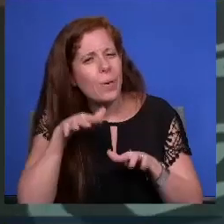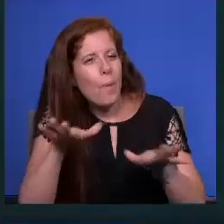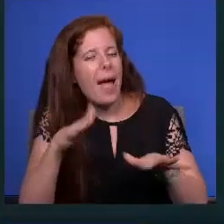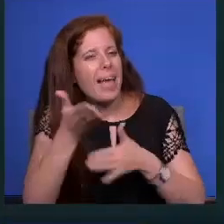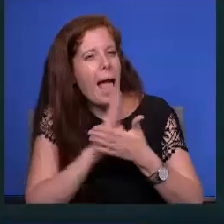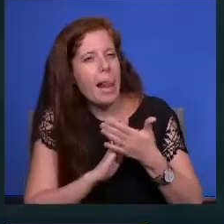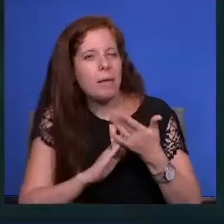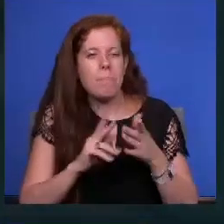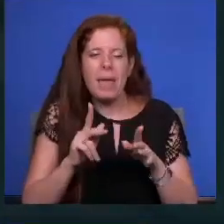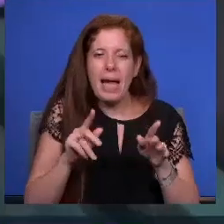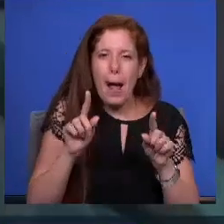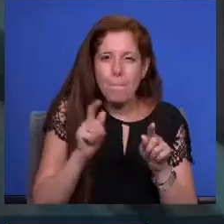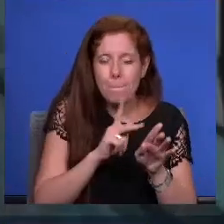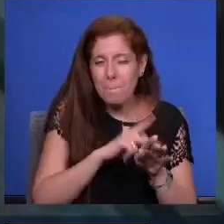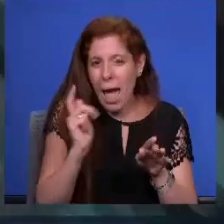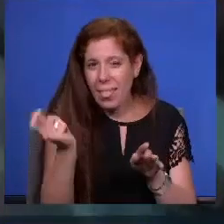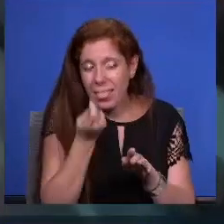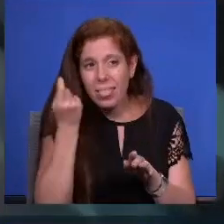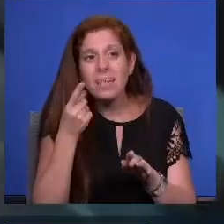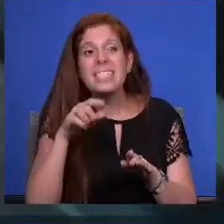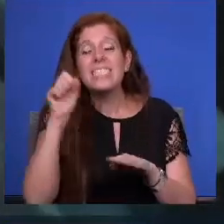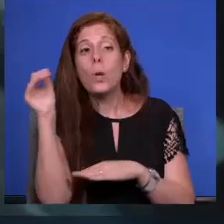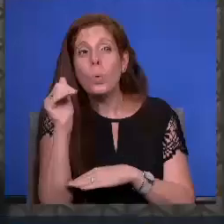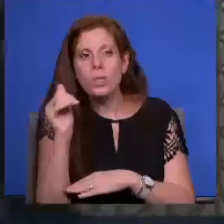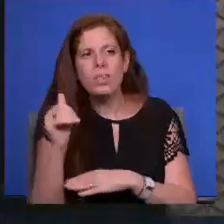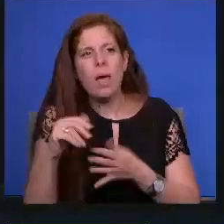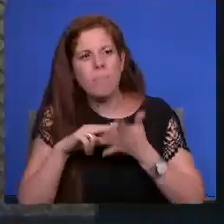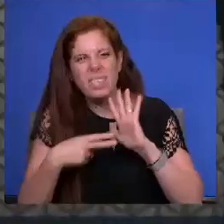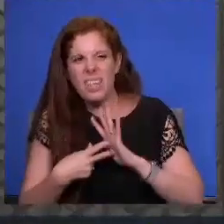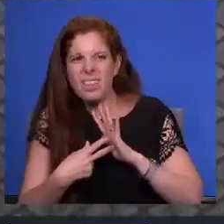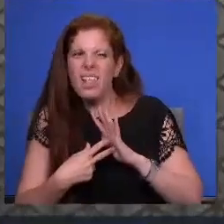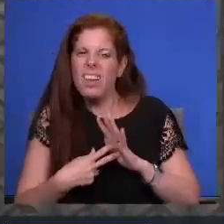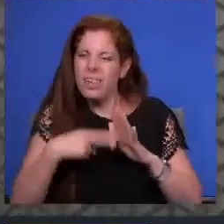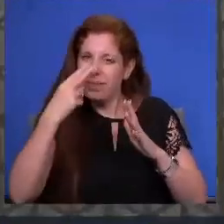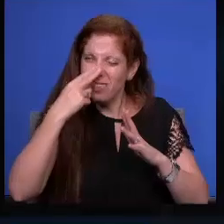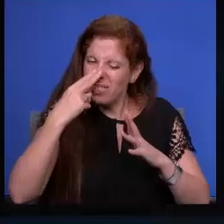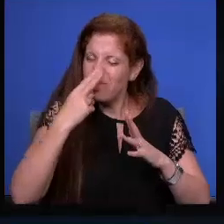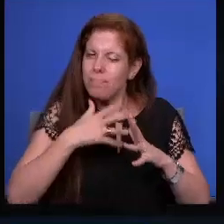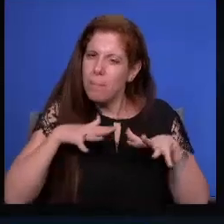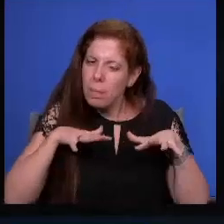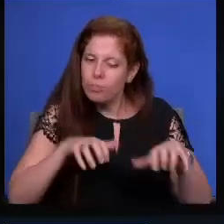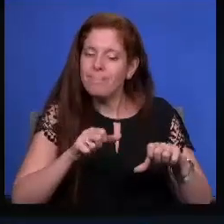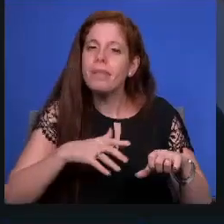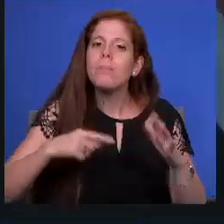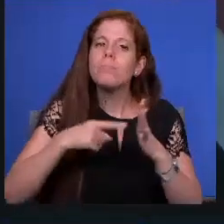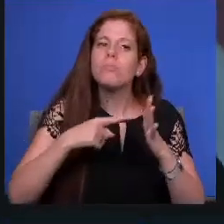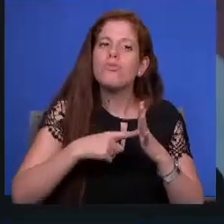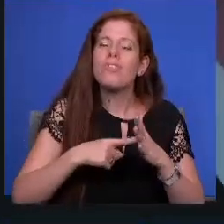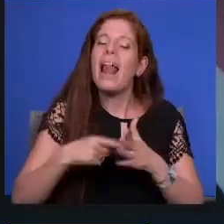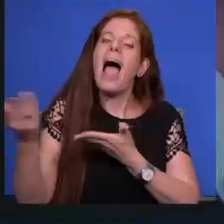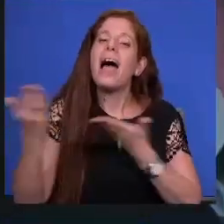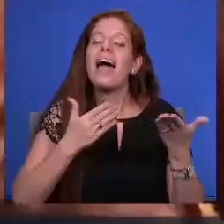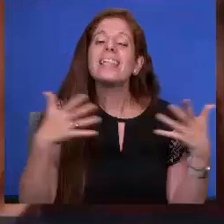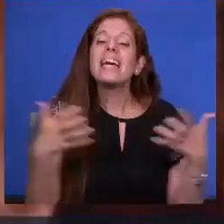מתוזמר, סעודיה מתכננת מלחמה על כל המגרש, בדרך לאירוח האקספו, הכינוס הבינלאומי הגדול